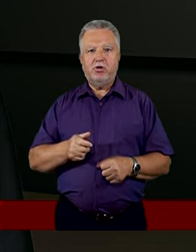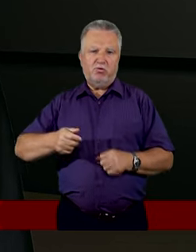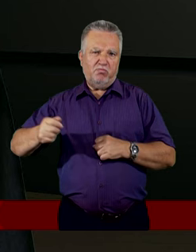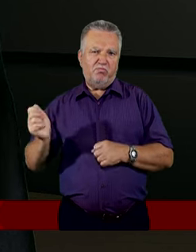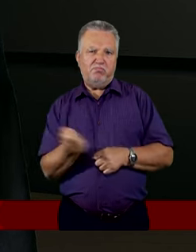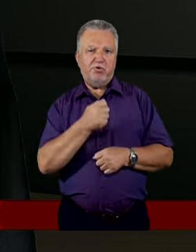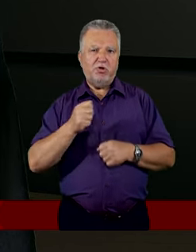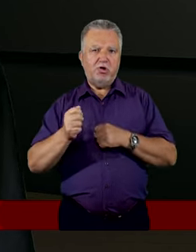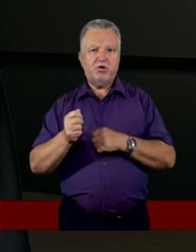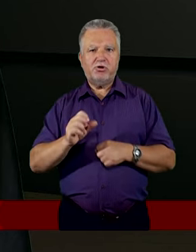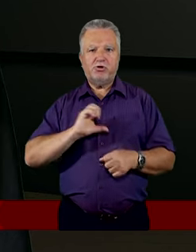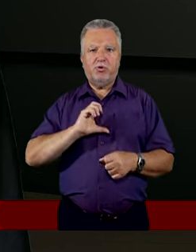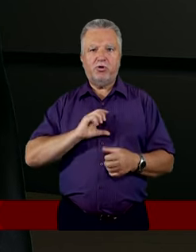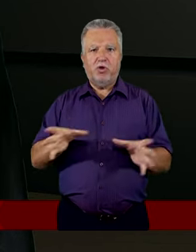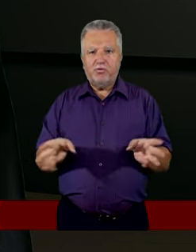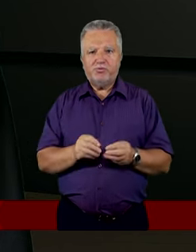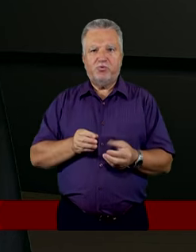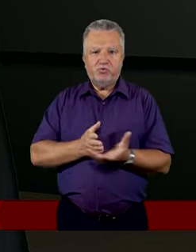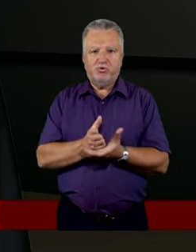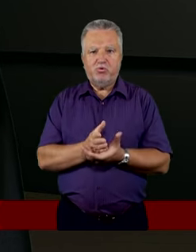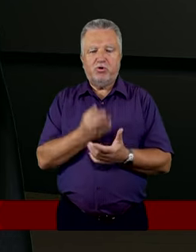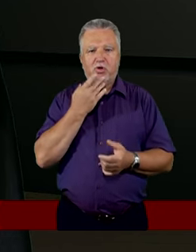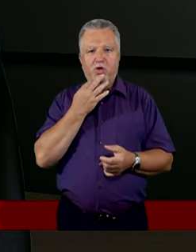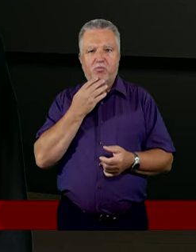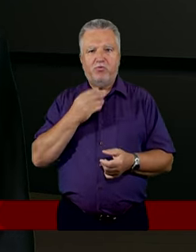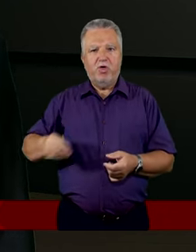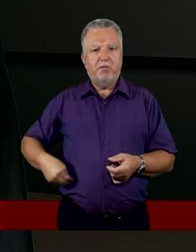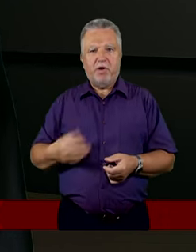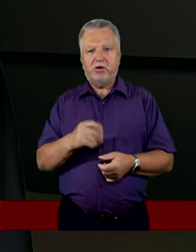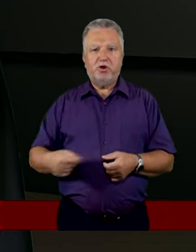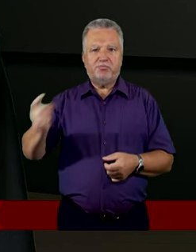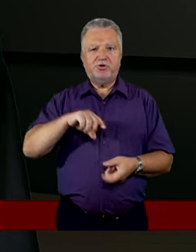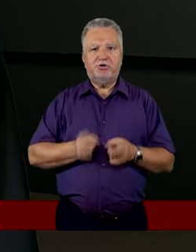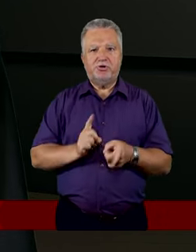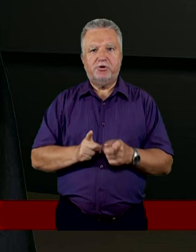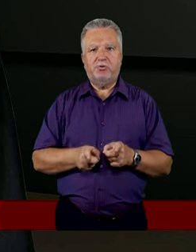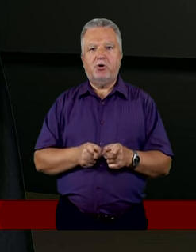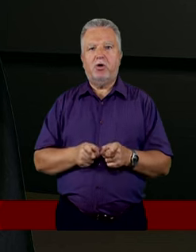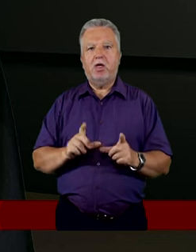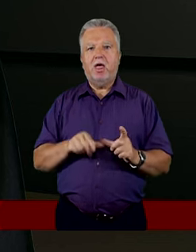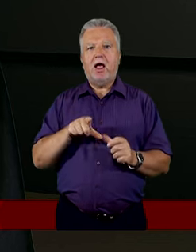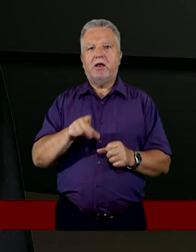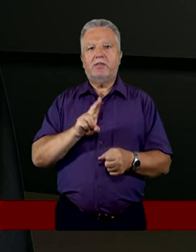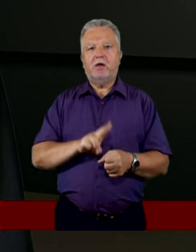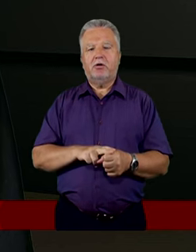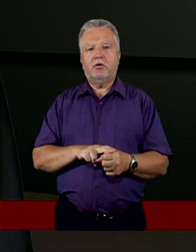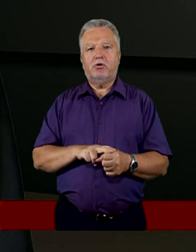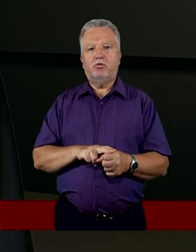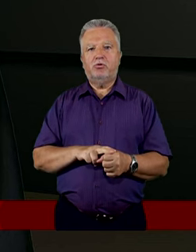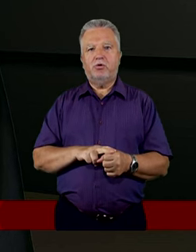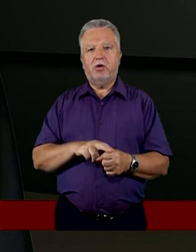współsługi, używa, bo mówi, Pan nie przyjdzie szybko. Ale ten,